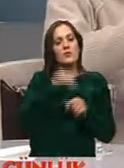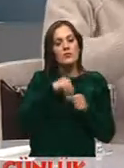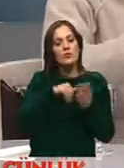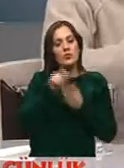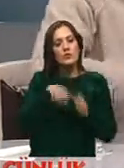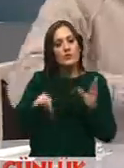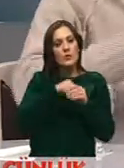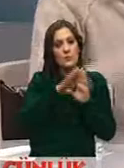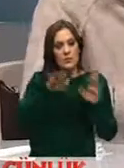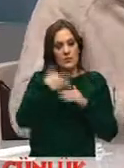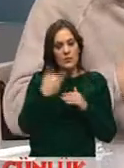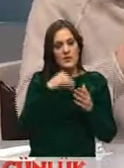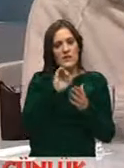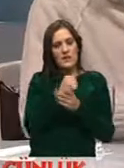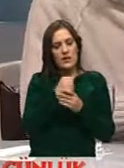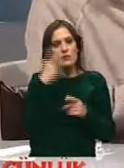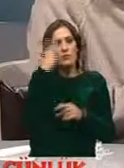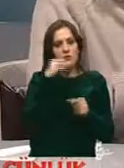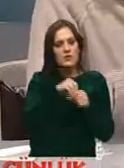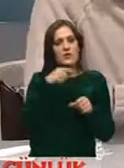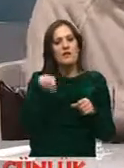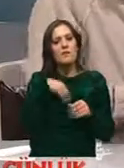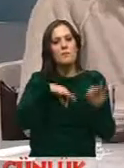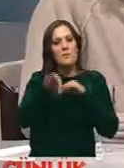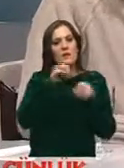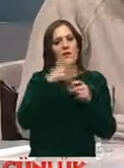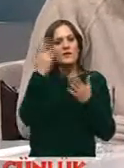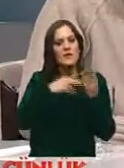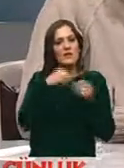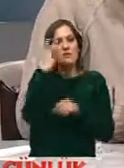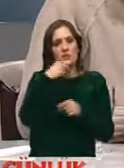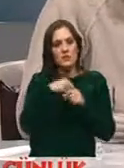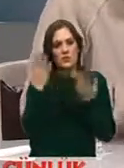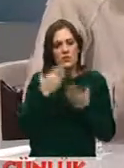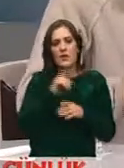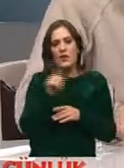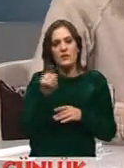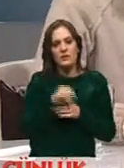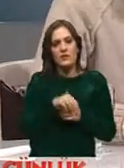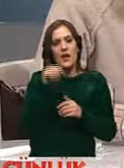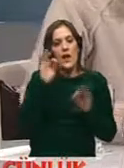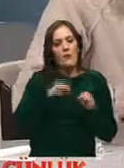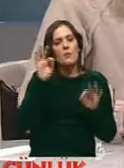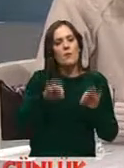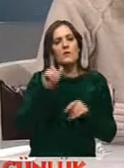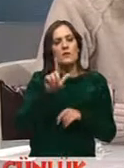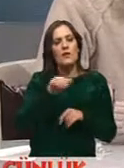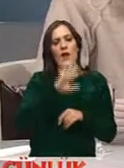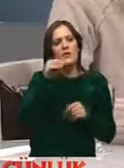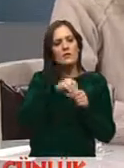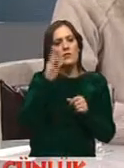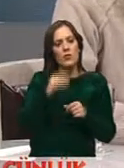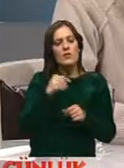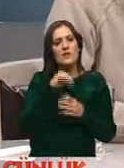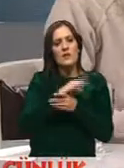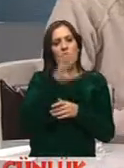bunları bitirdikten sonra mı sanatla, müzikle, işte mimariyle, resimle, şiirle ilgileneceğiz? Hayır. Hemen başlamalı. Herkes için olmalı.